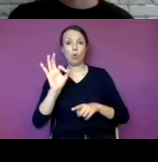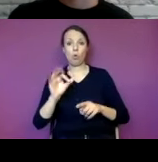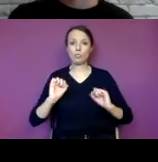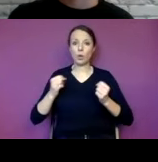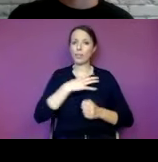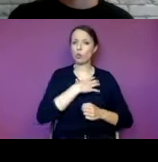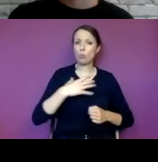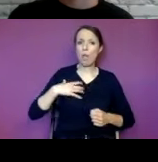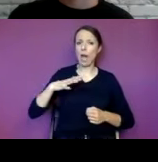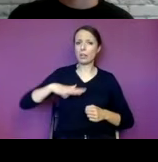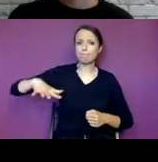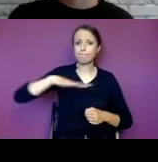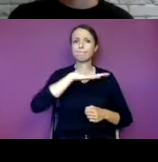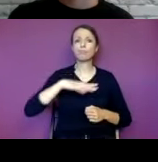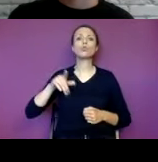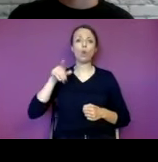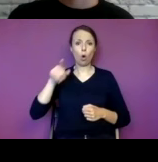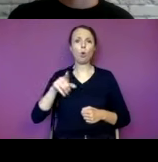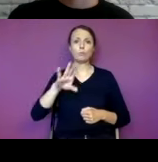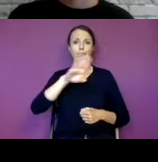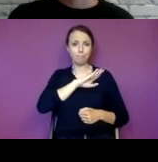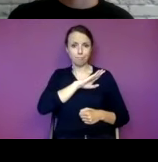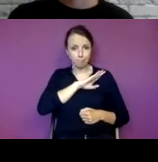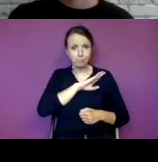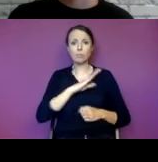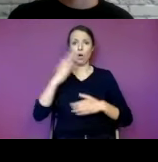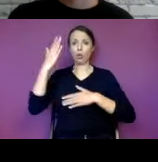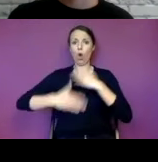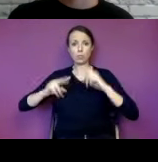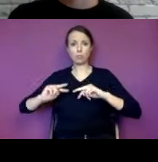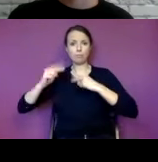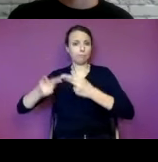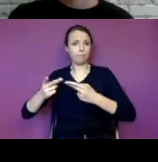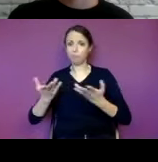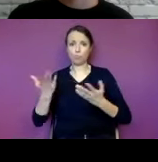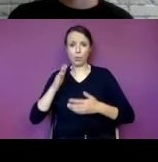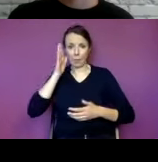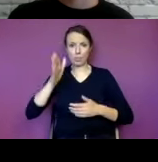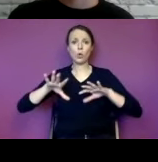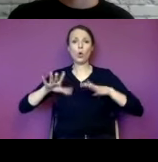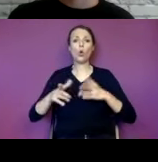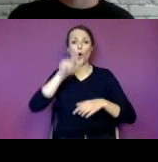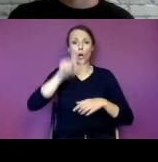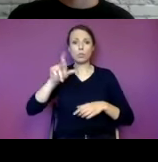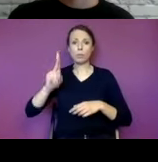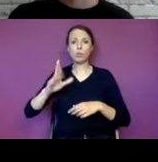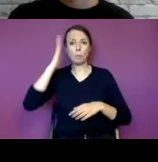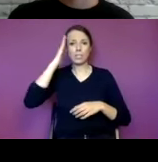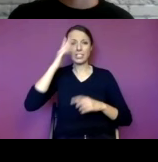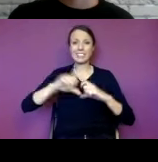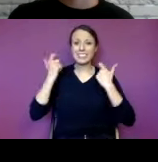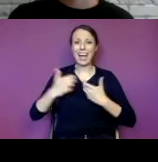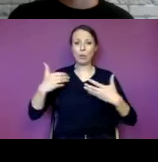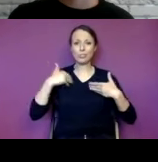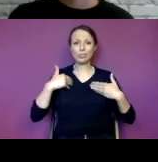mam na myśli osoby, które całe życie żyły w malutkich, przydomowych gospodarstwach, które nie zostały właśnie odziedziczone